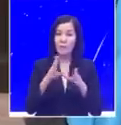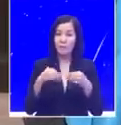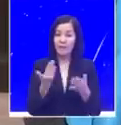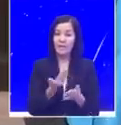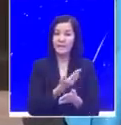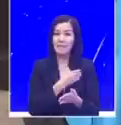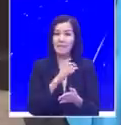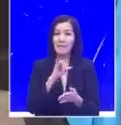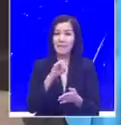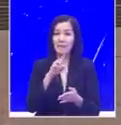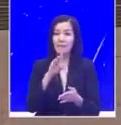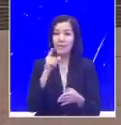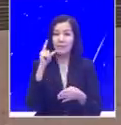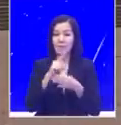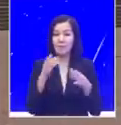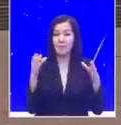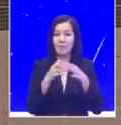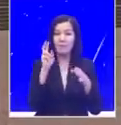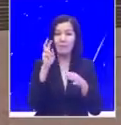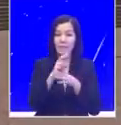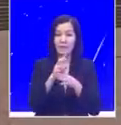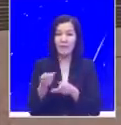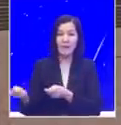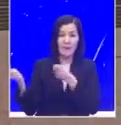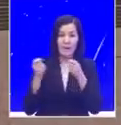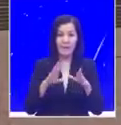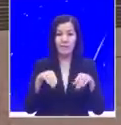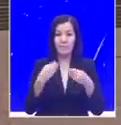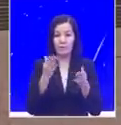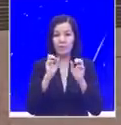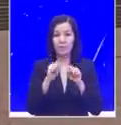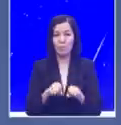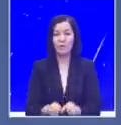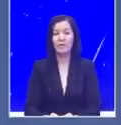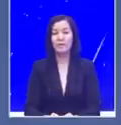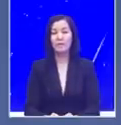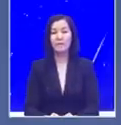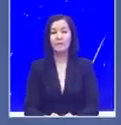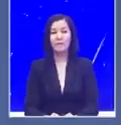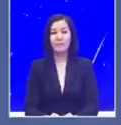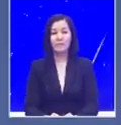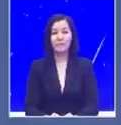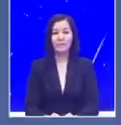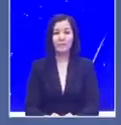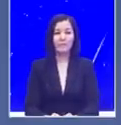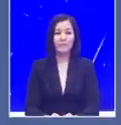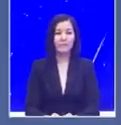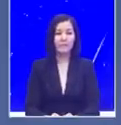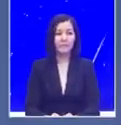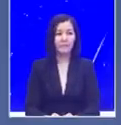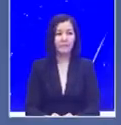имам мешітінің арнайы штабына келіңіз дейді өңірдің өкілі имамы. Алмат Хамит, Әсет Дүйсенбек, Жетісу